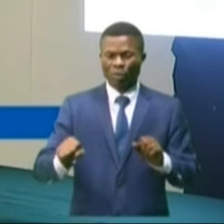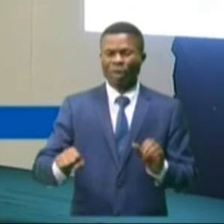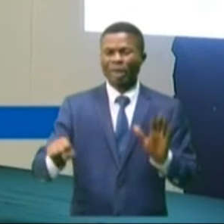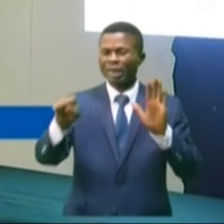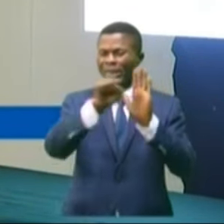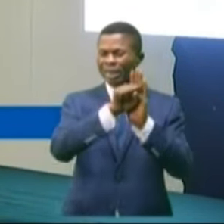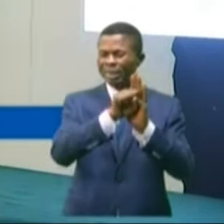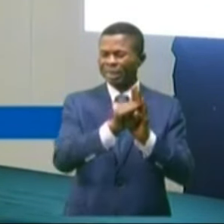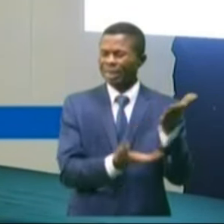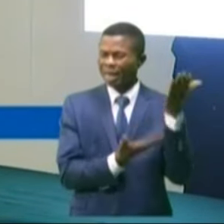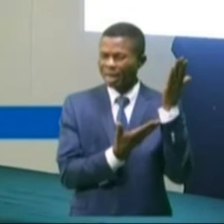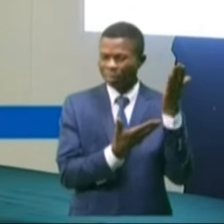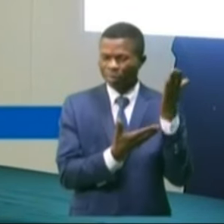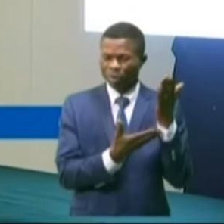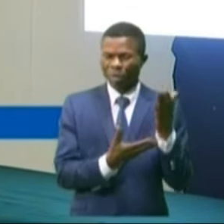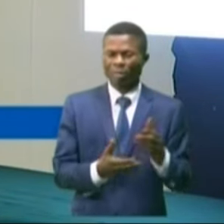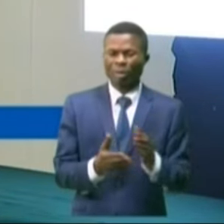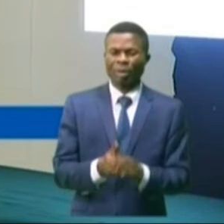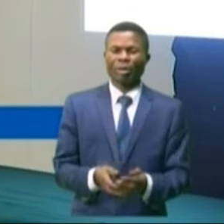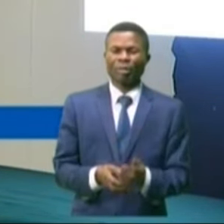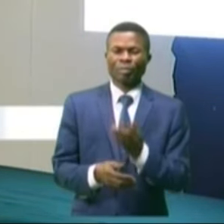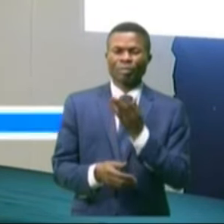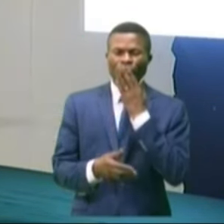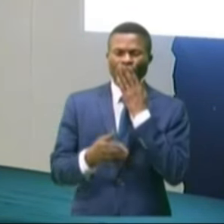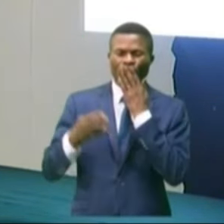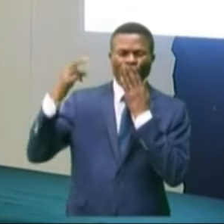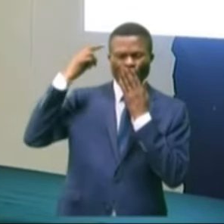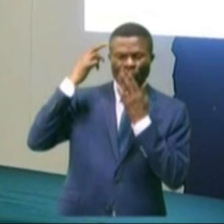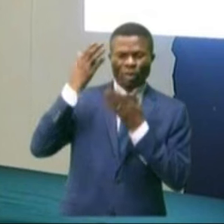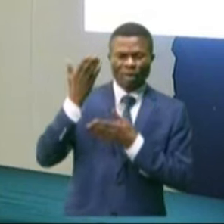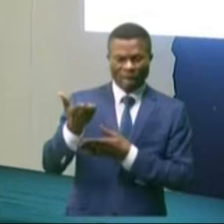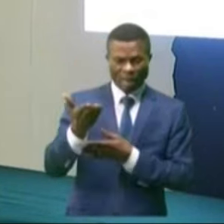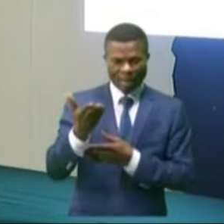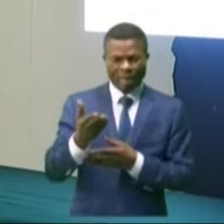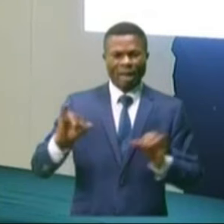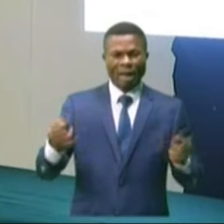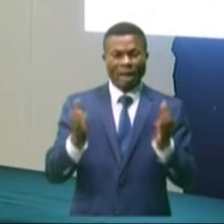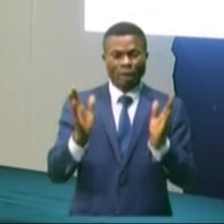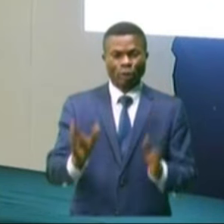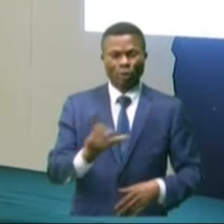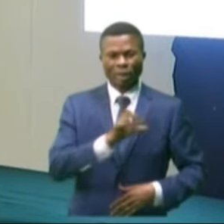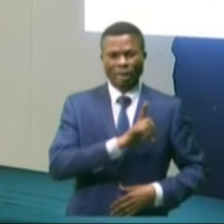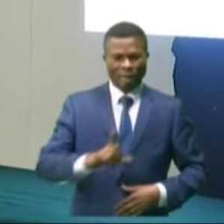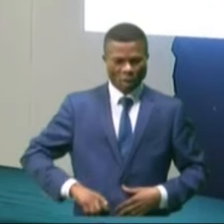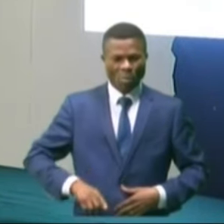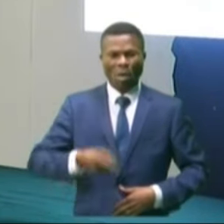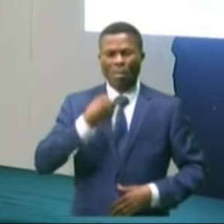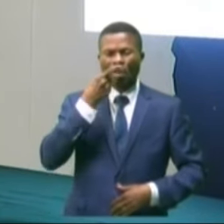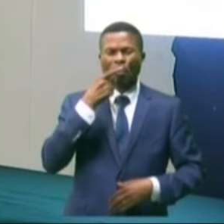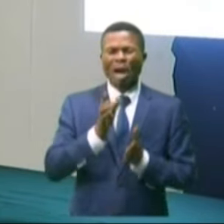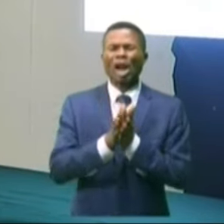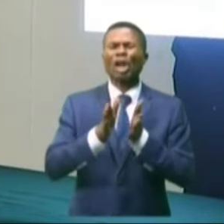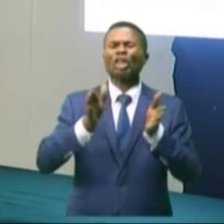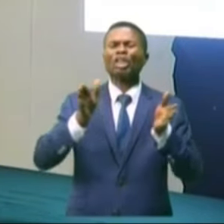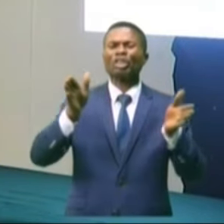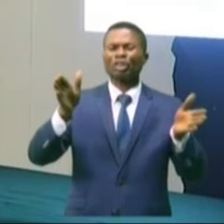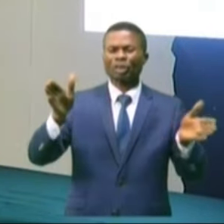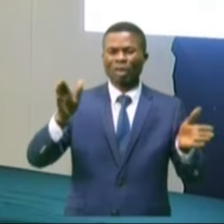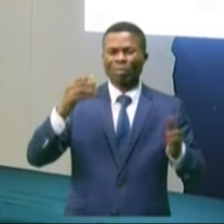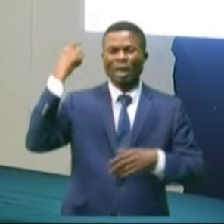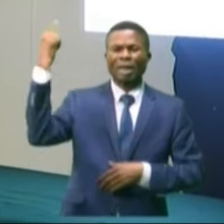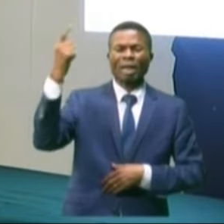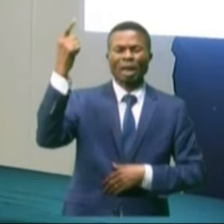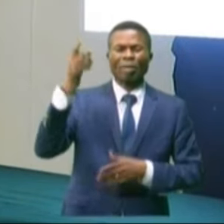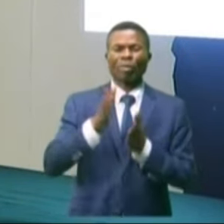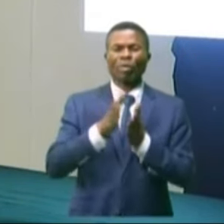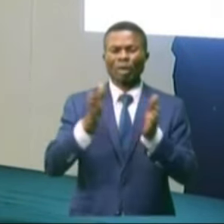monde entier. C'est justement grâce à la CAN que nous avons, entre autres, eu la possibilité de passer ces messages au